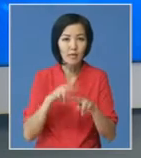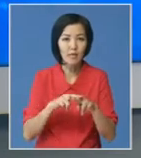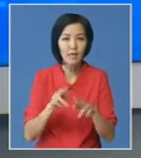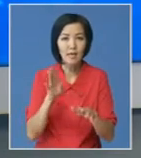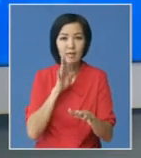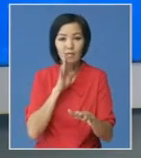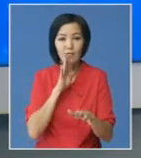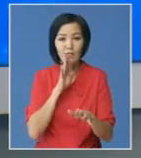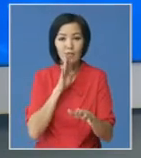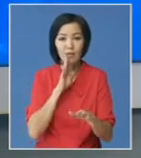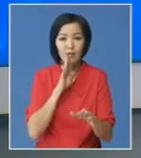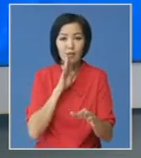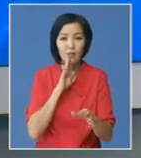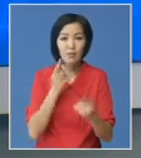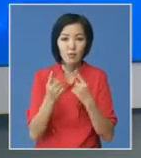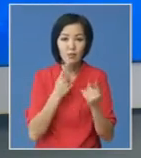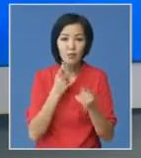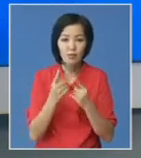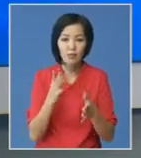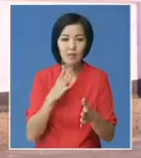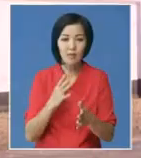абақтыдағы әйелдермен тілдесуге мүмкіндік алды.